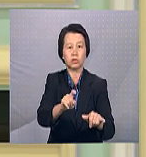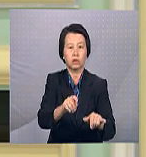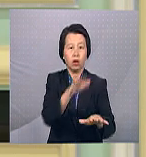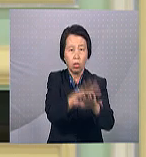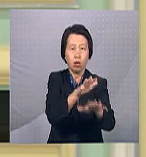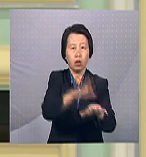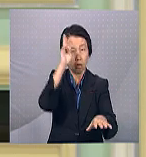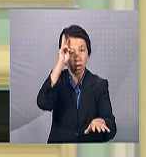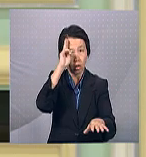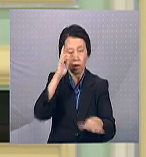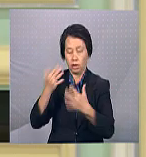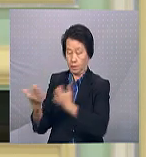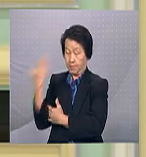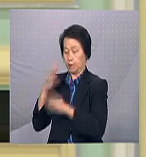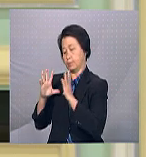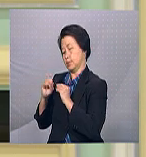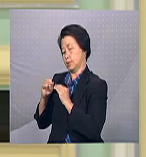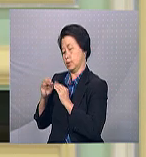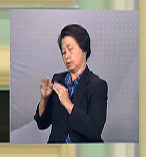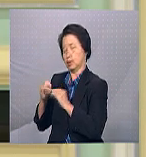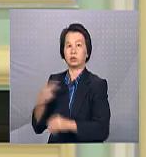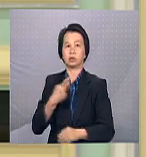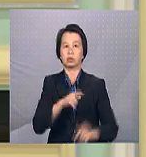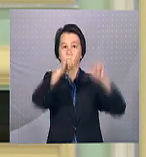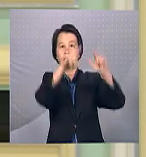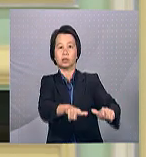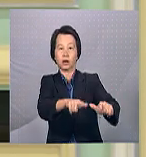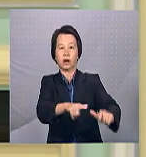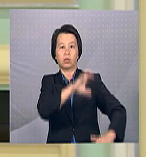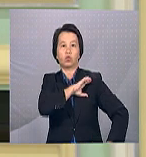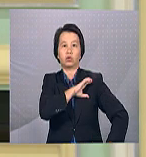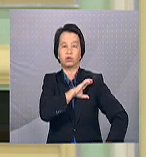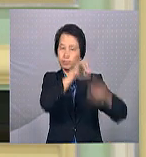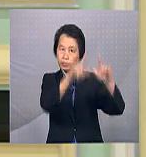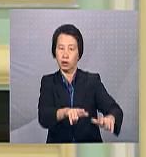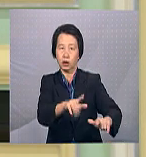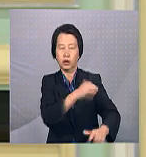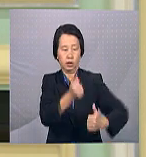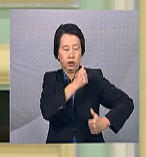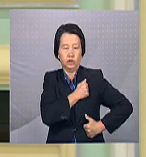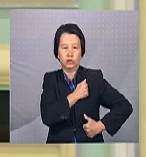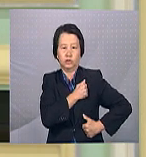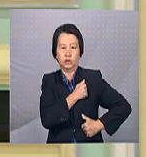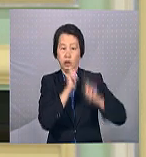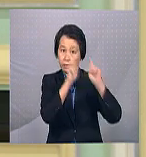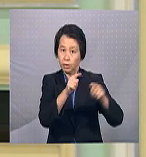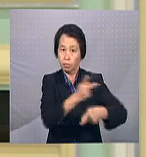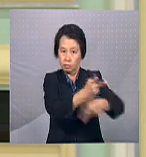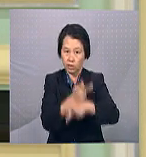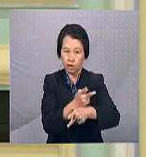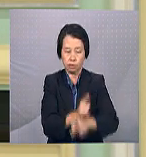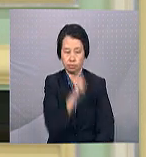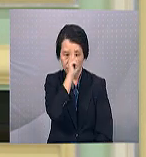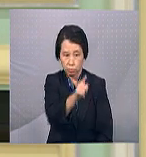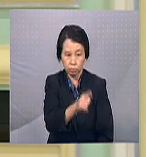Keputusan mesyuarat pagi ini supaya kita letakkan pihak polis dan pihak tentera untuk